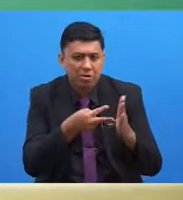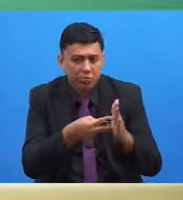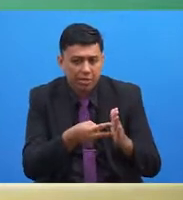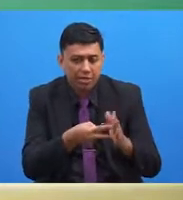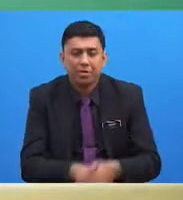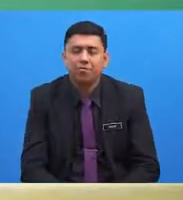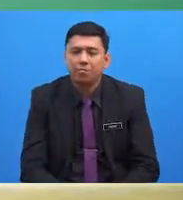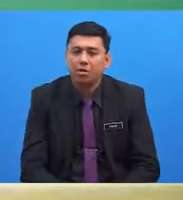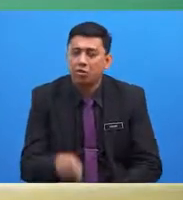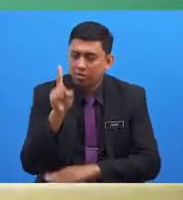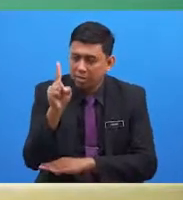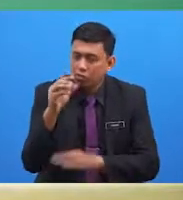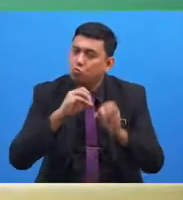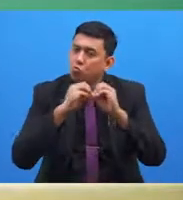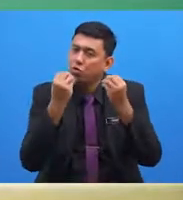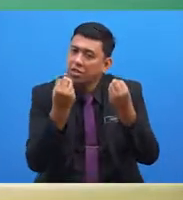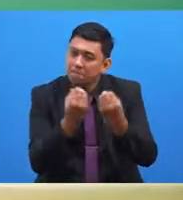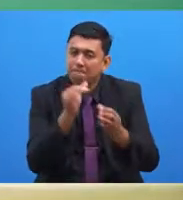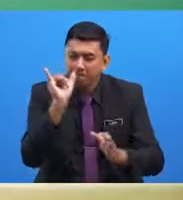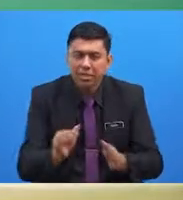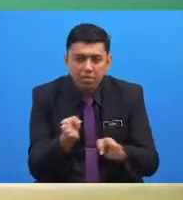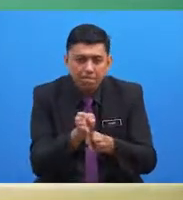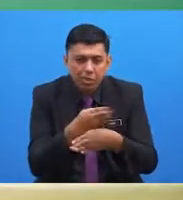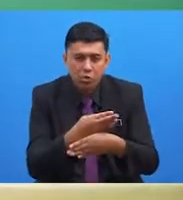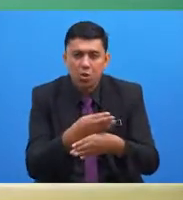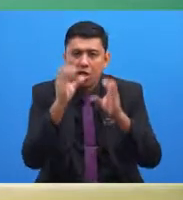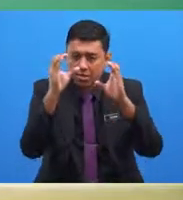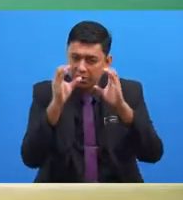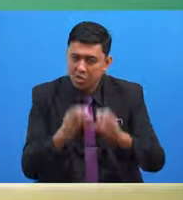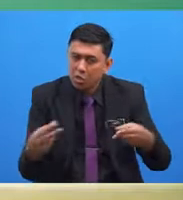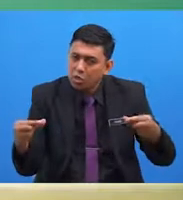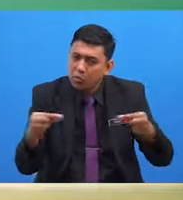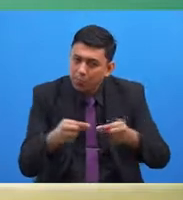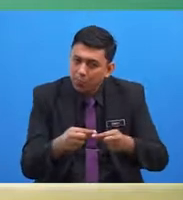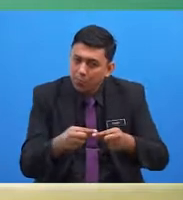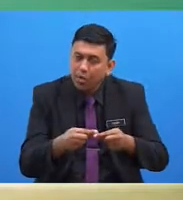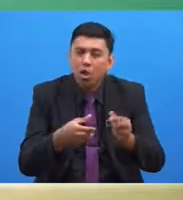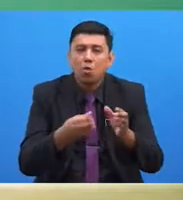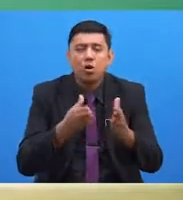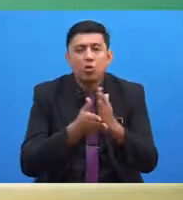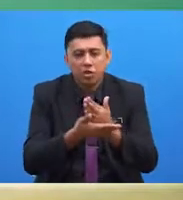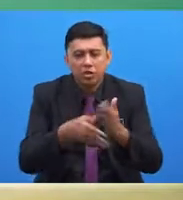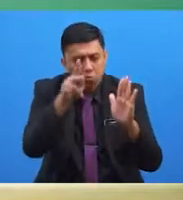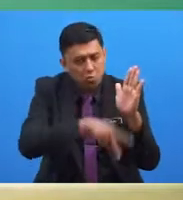sebagai satu organisasi yang dibentuk secara gabungan oleh sekurang-kurangnya